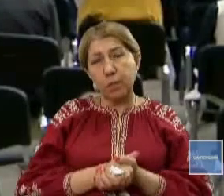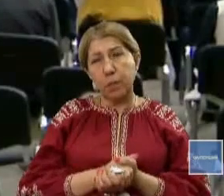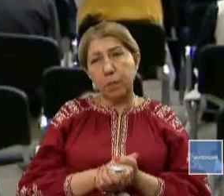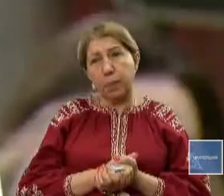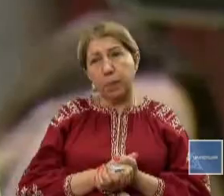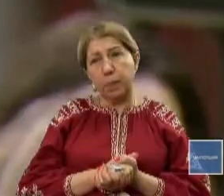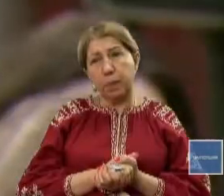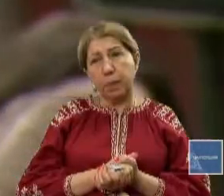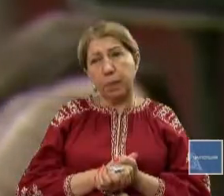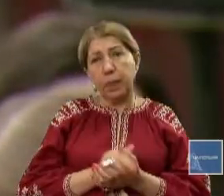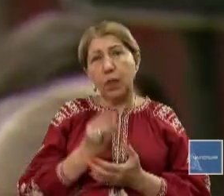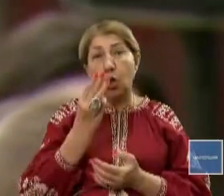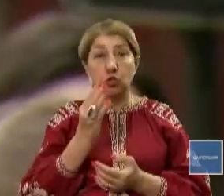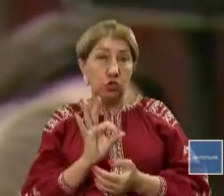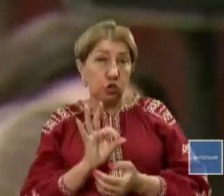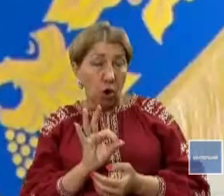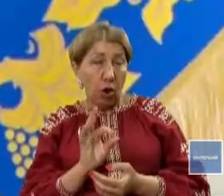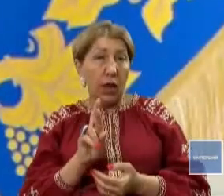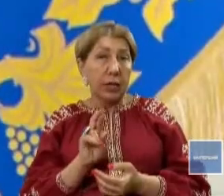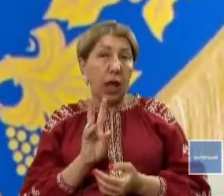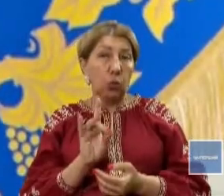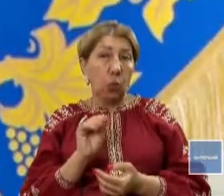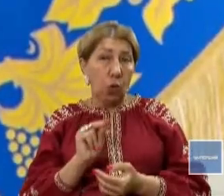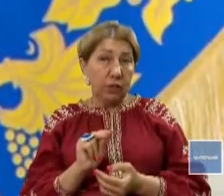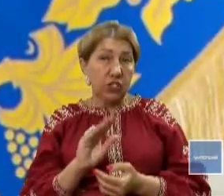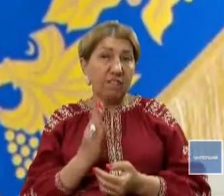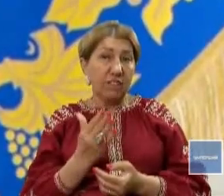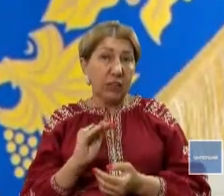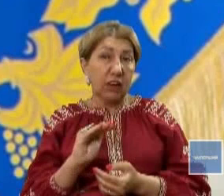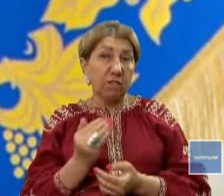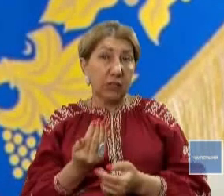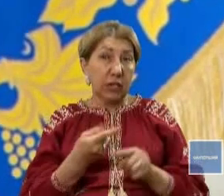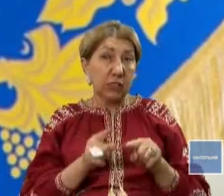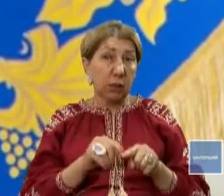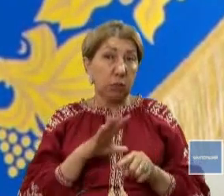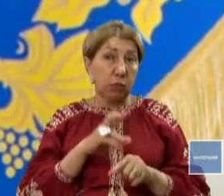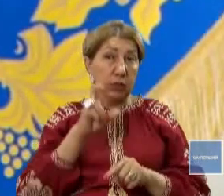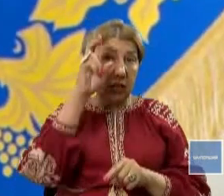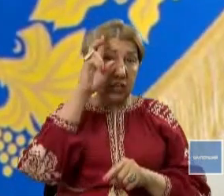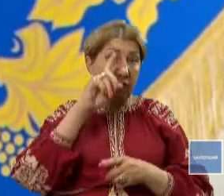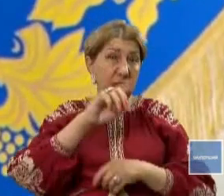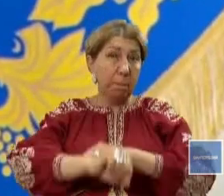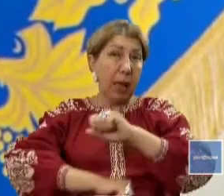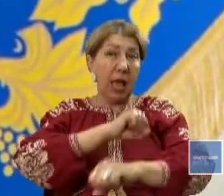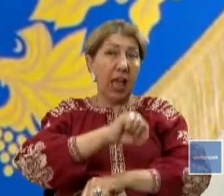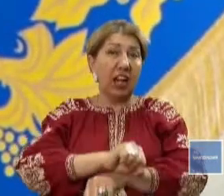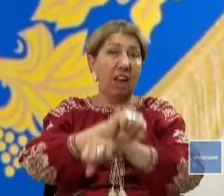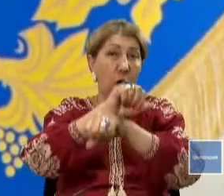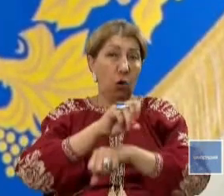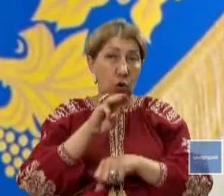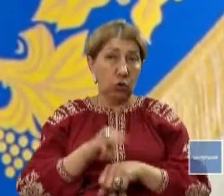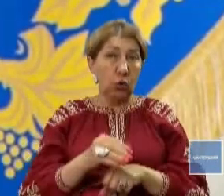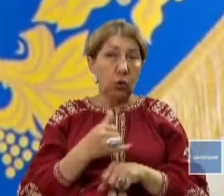що Янукович Віктор Федорович, це був державний переворот, скажімо так, у